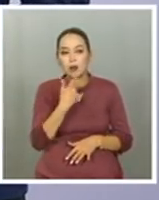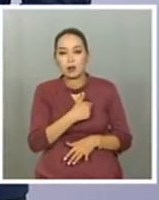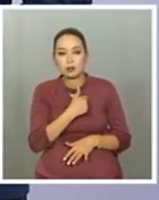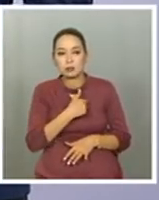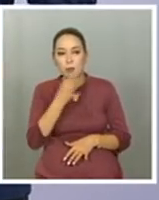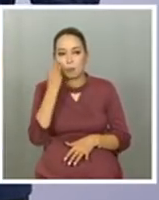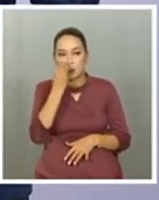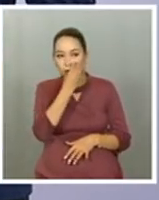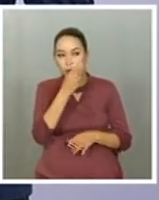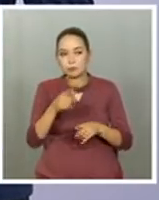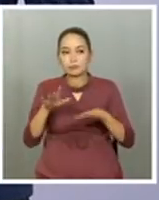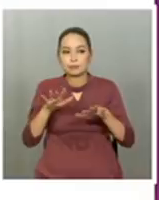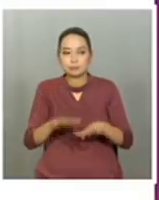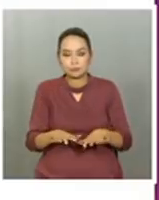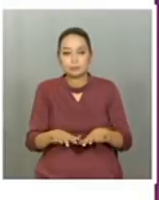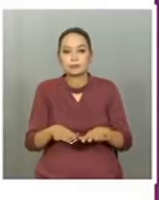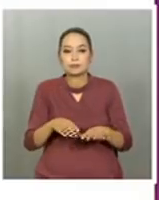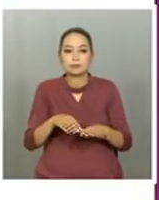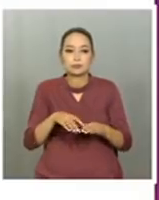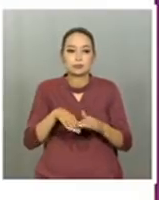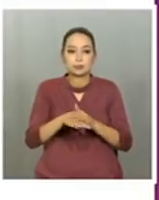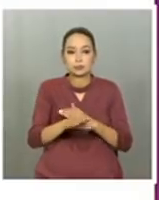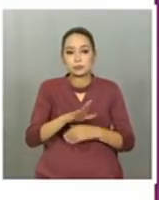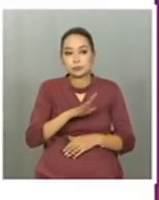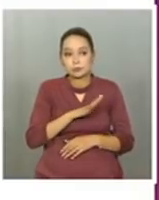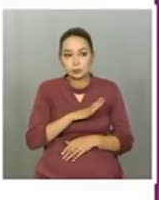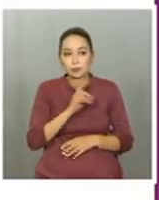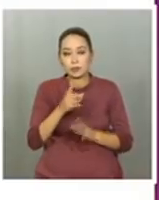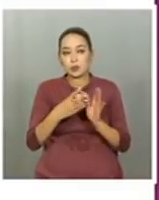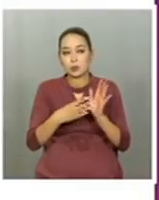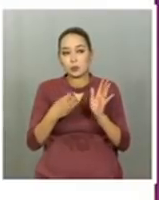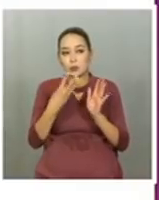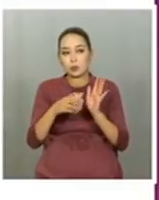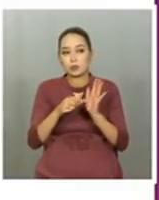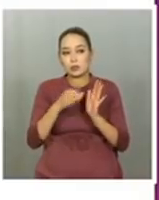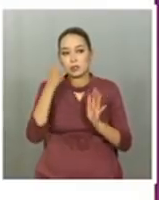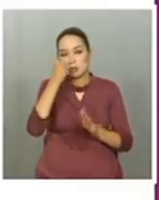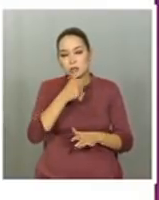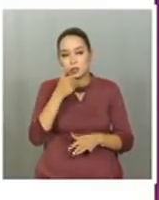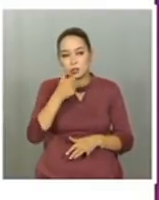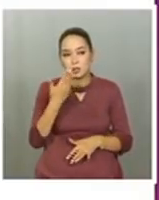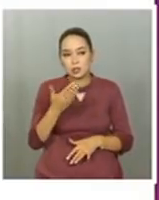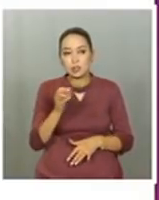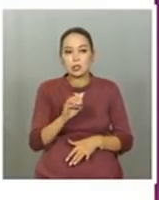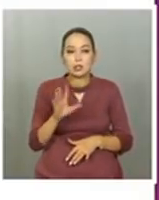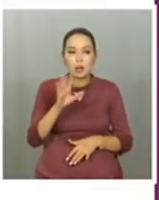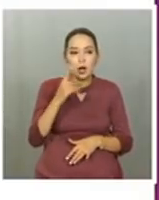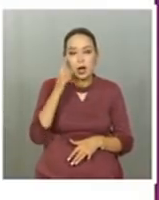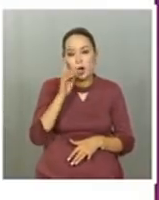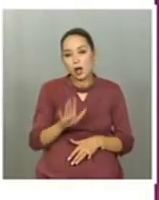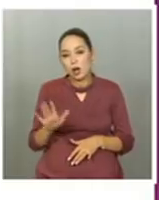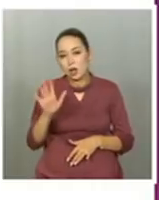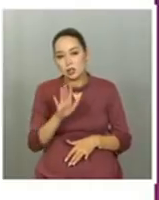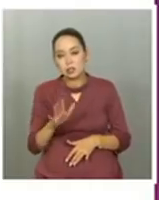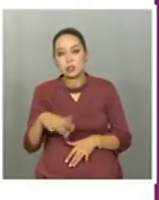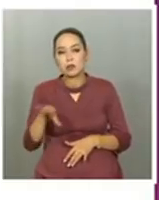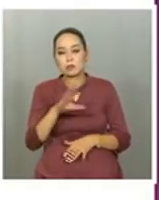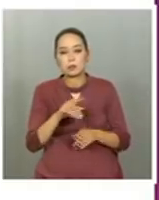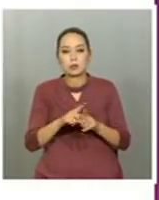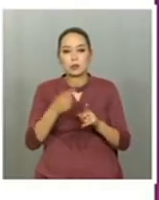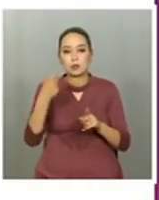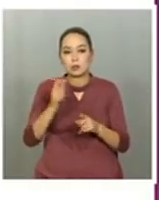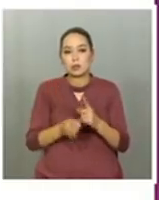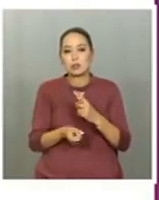жерінен ығыстырылып шығарылды. 1930 жылдары Европада және Азияда соғыс ошақтары пайда болды.